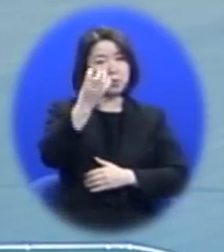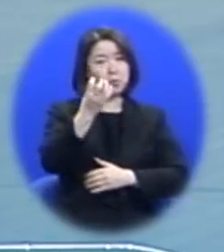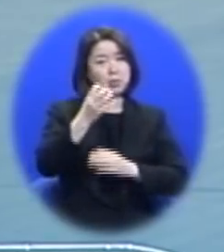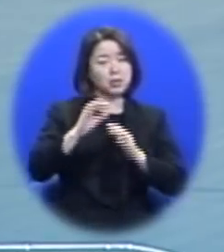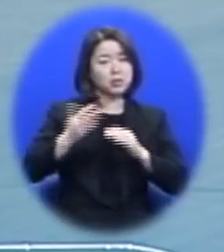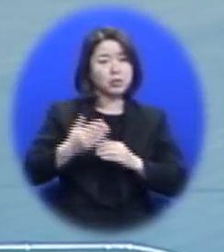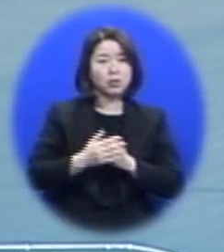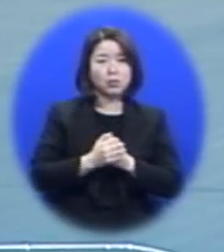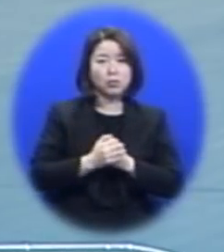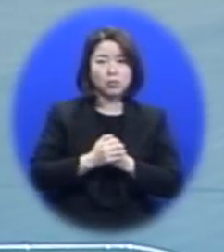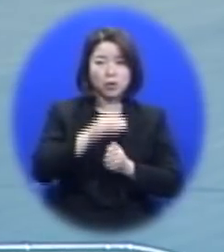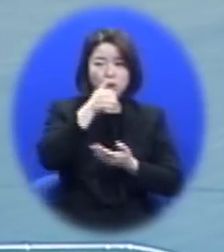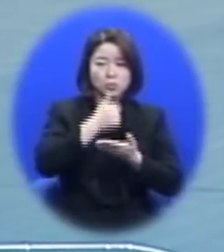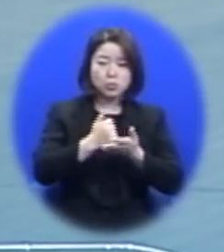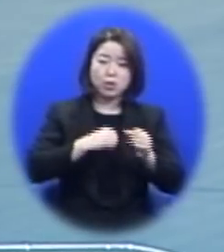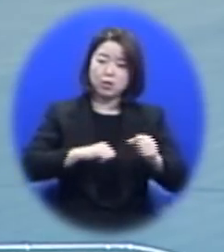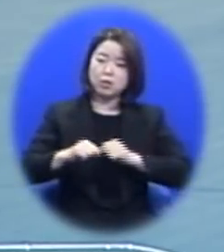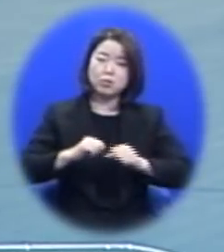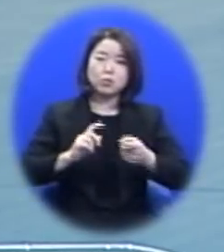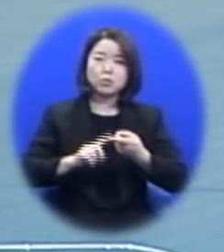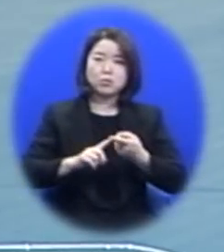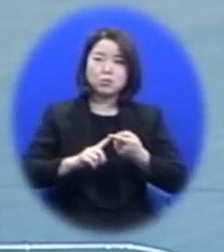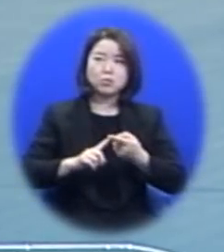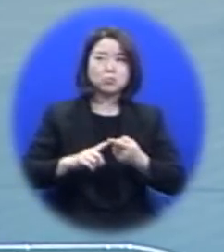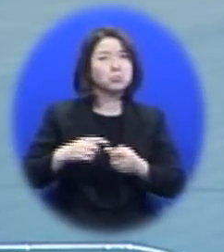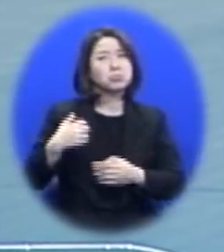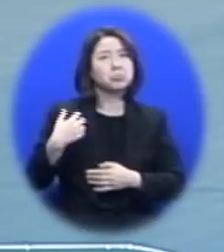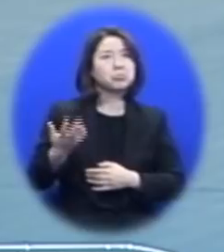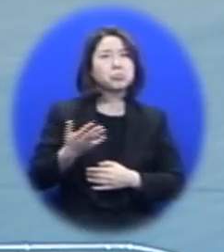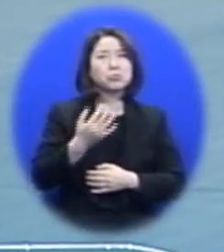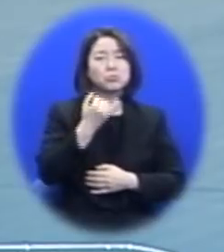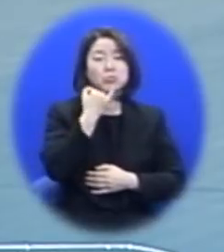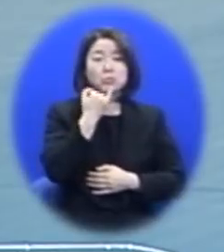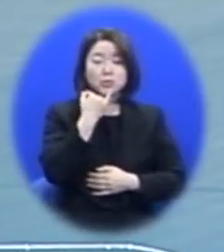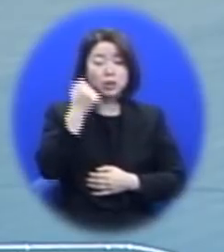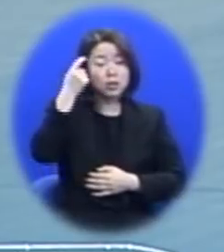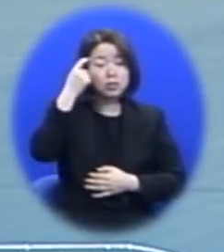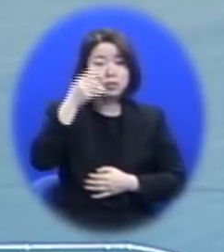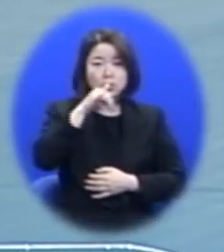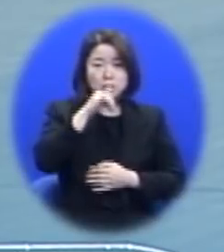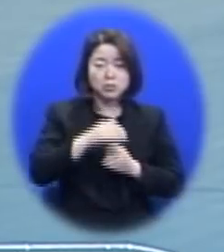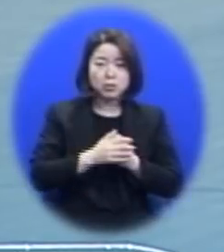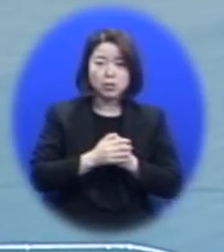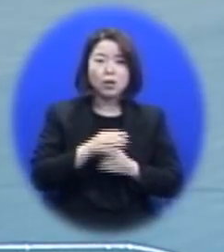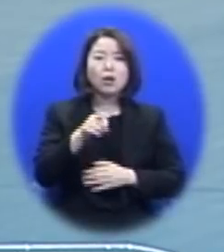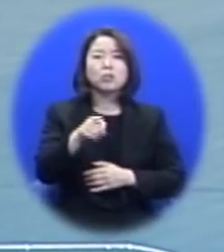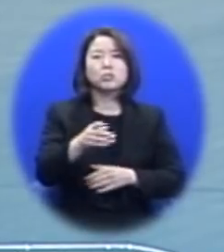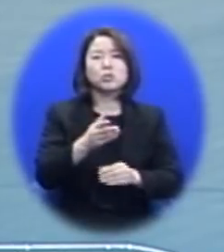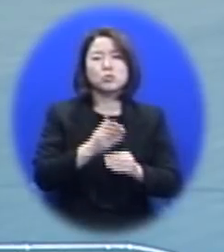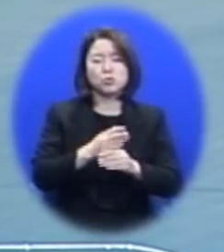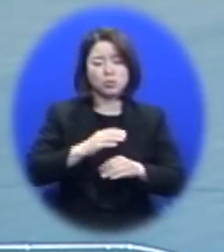그리고 죄 짓는 것을 아무렇지도 않게 생각합니다. 그렇다가 무섭게 타락하는 거예요.